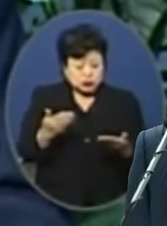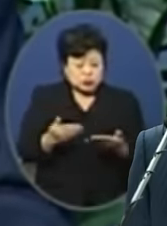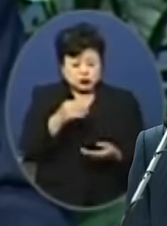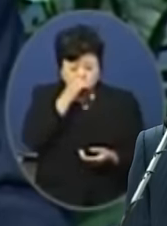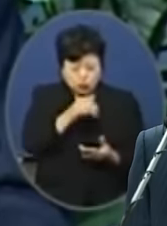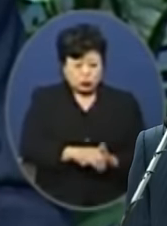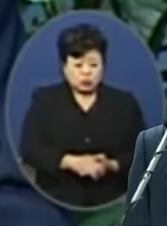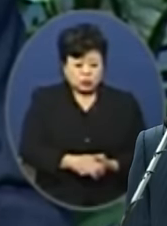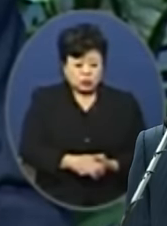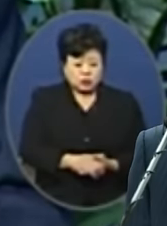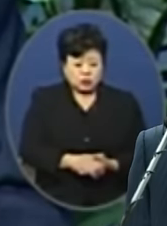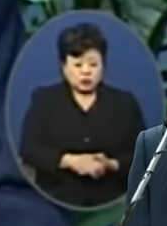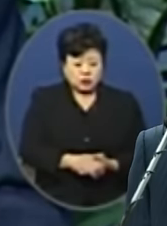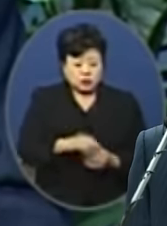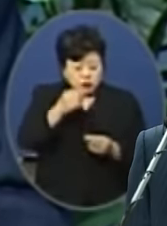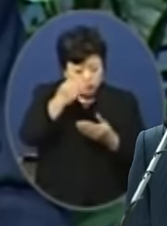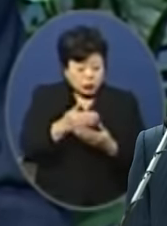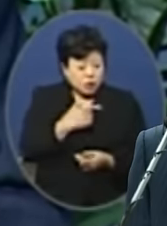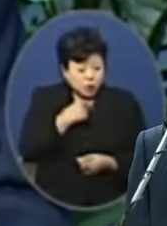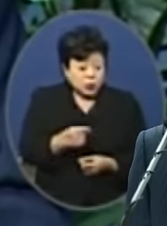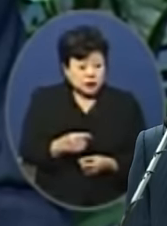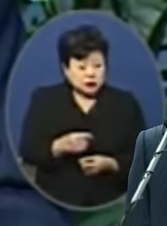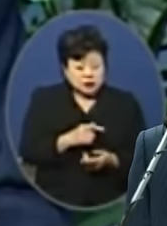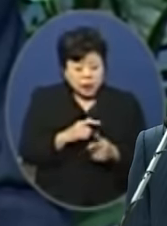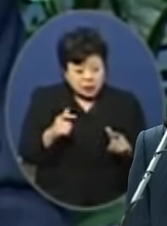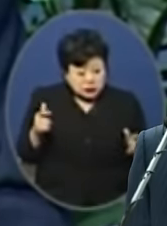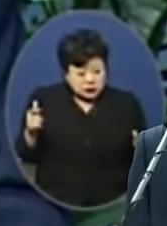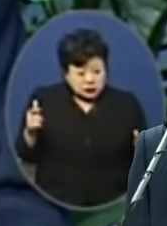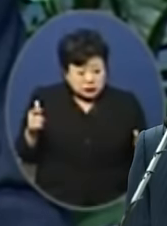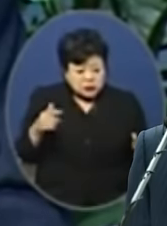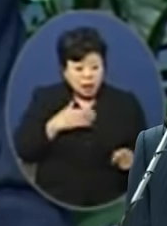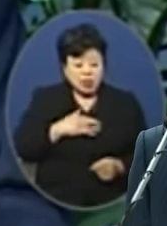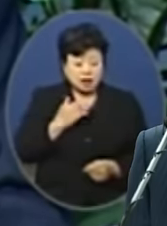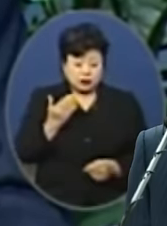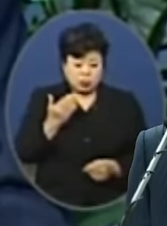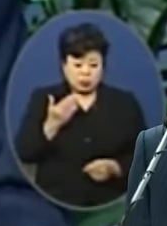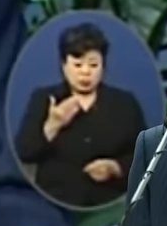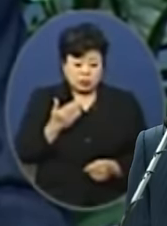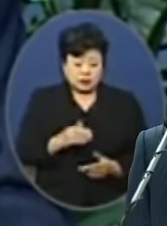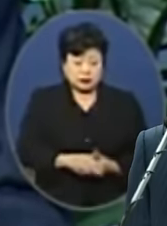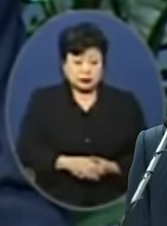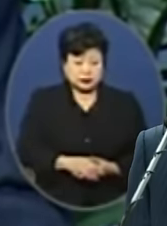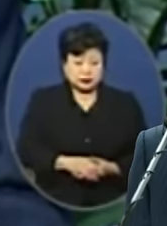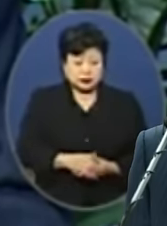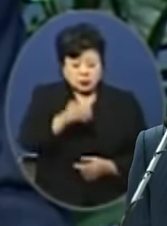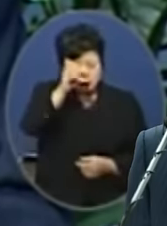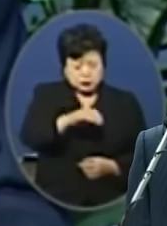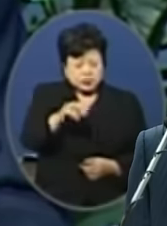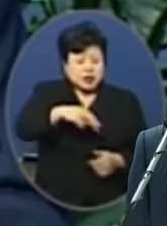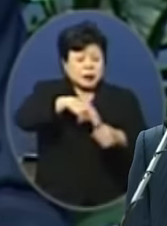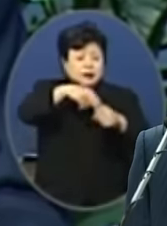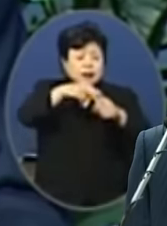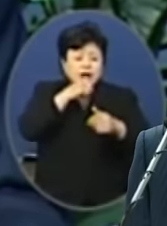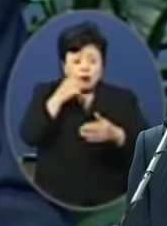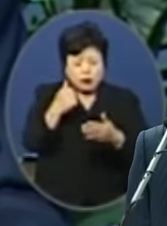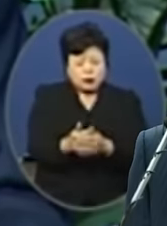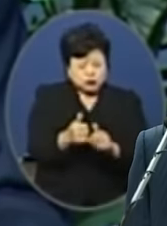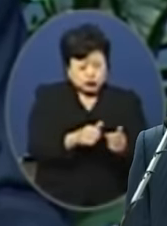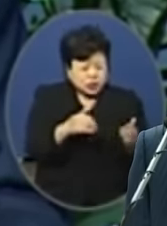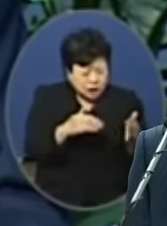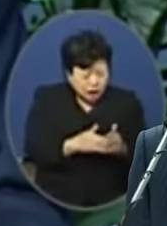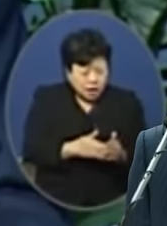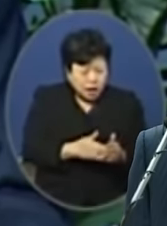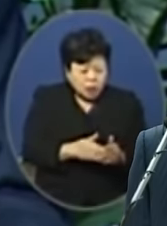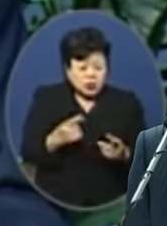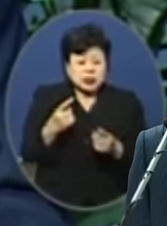있지요. 그런데 구원하기를 원하시는지 안 원하시는지 알아야 될 것인데 십자가에 매달려 못 박혀 죽기까지